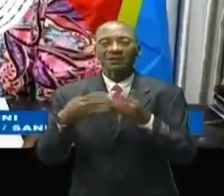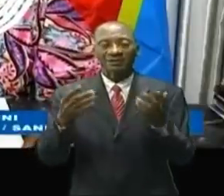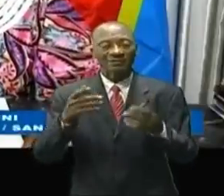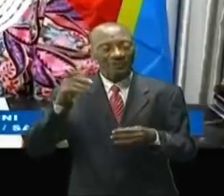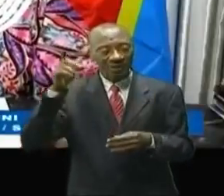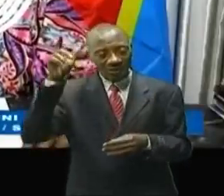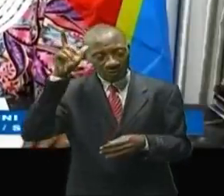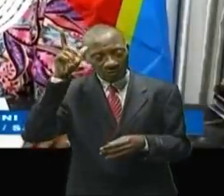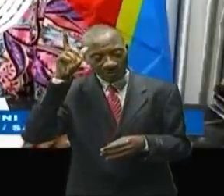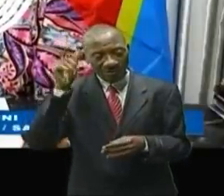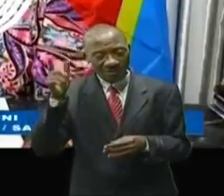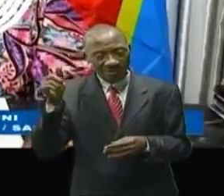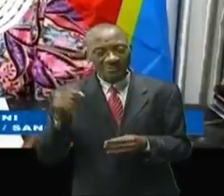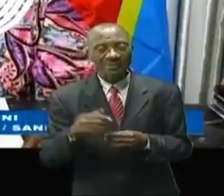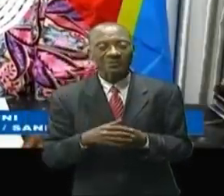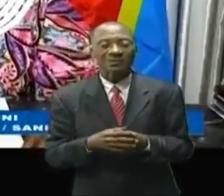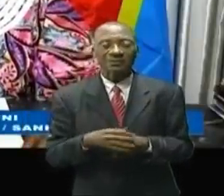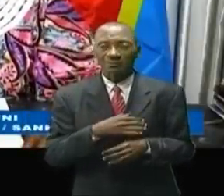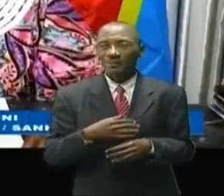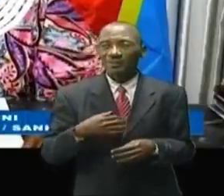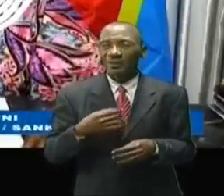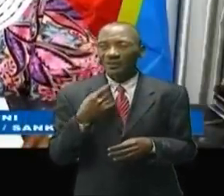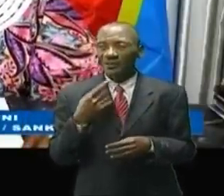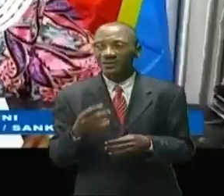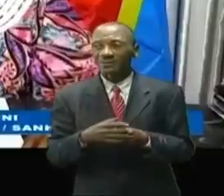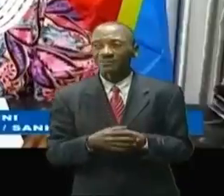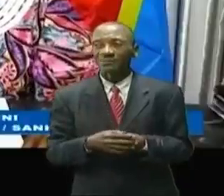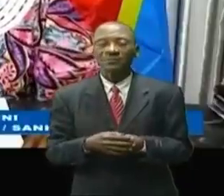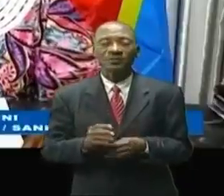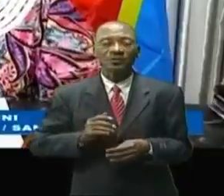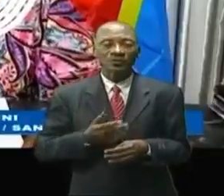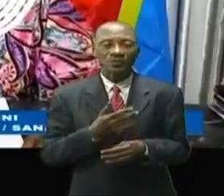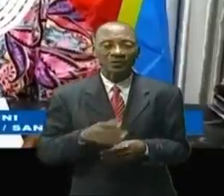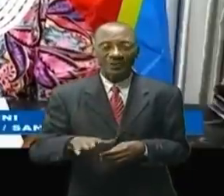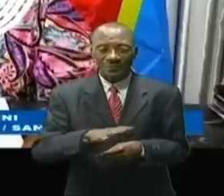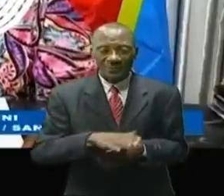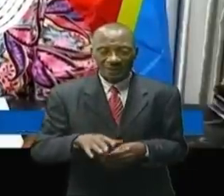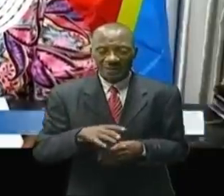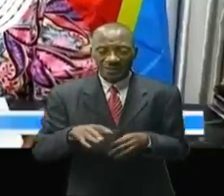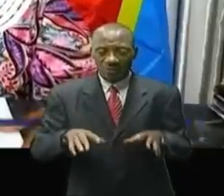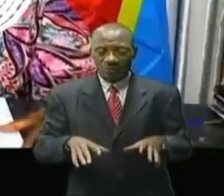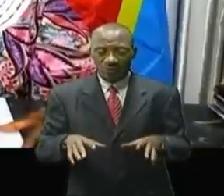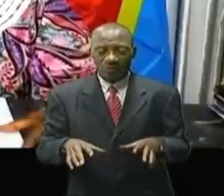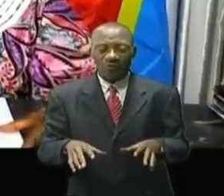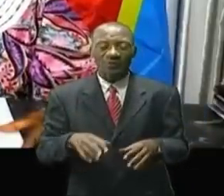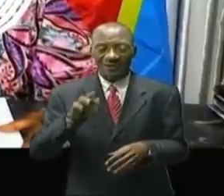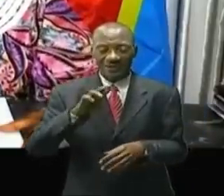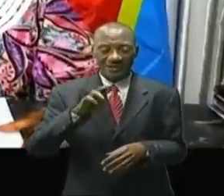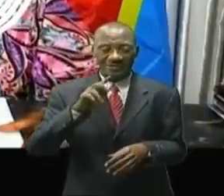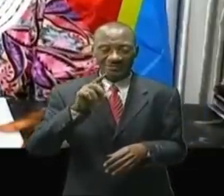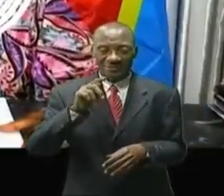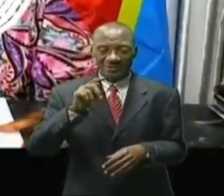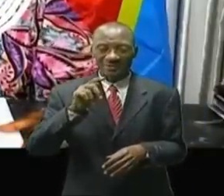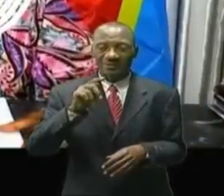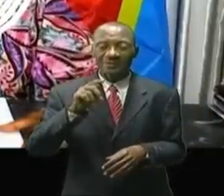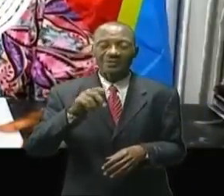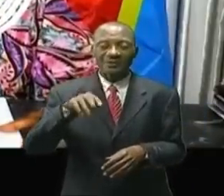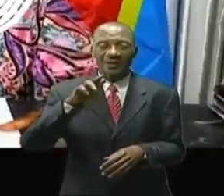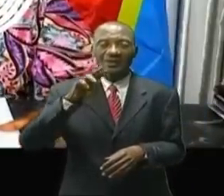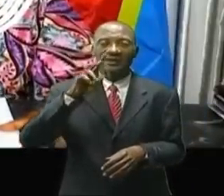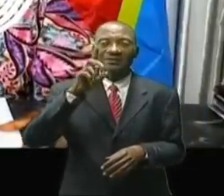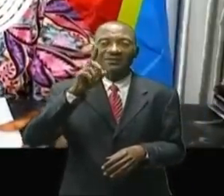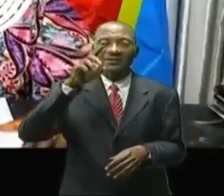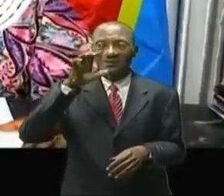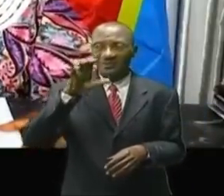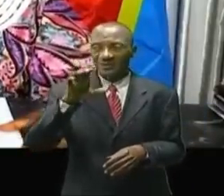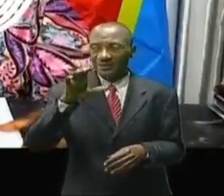RDC, à la souveraineté nationale, je voudrais, au nom de la population de Lumumbaville